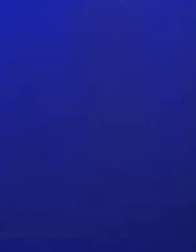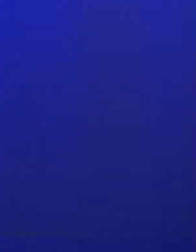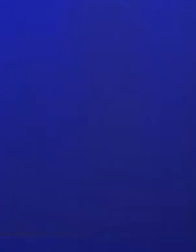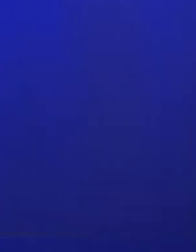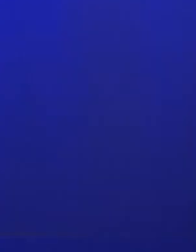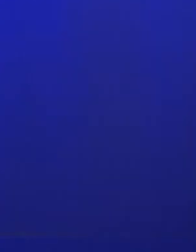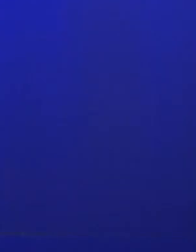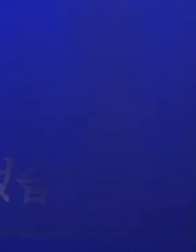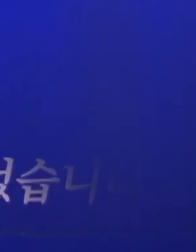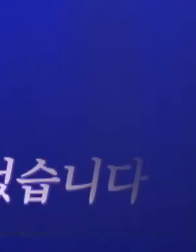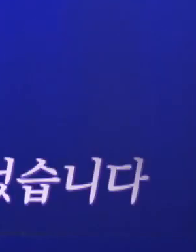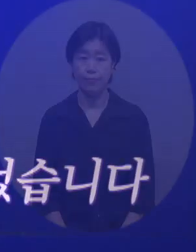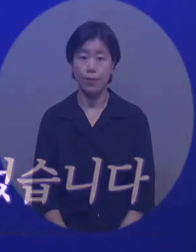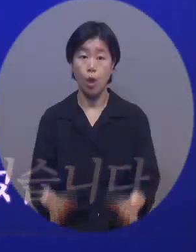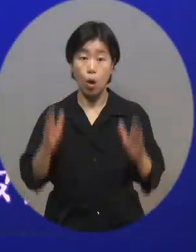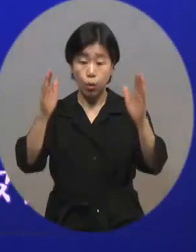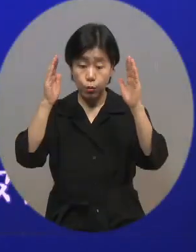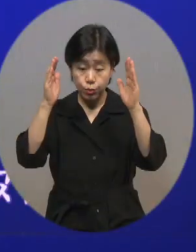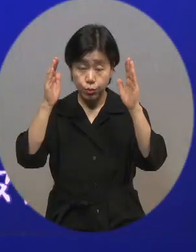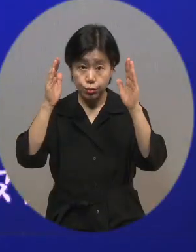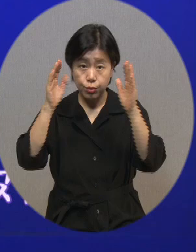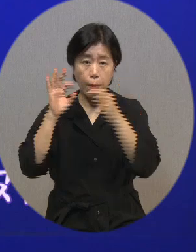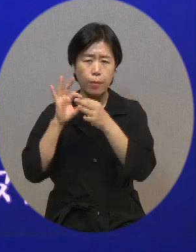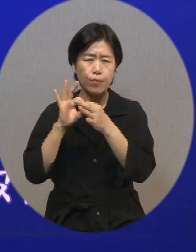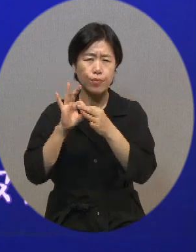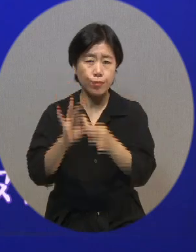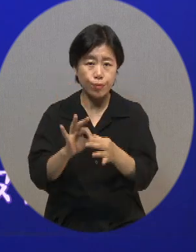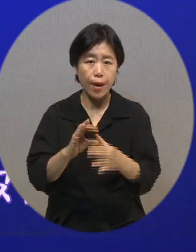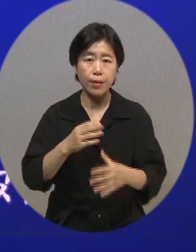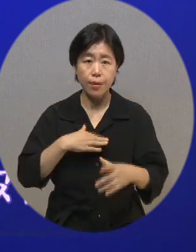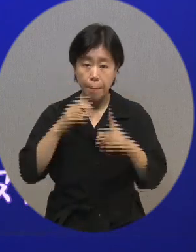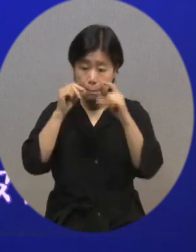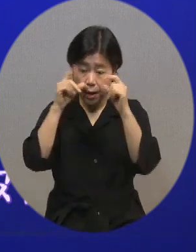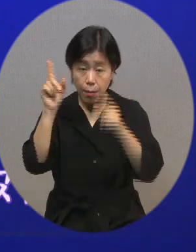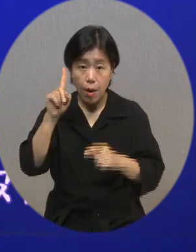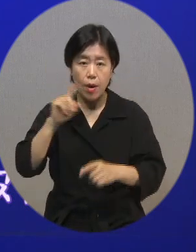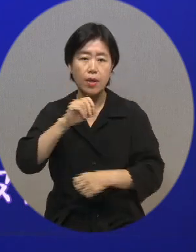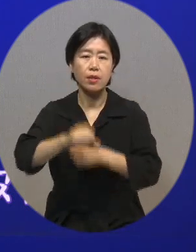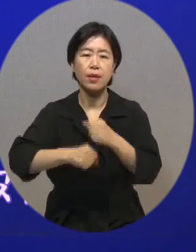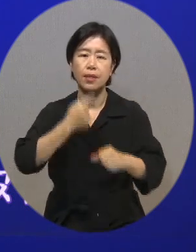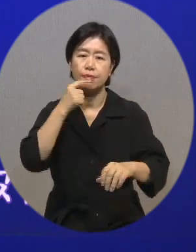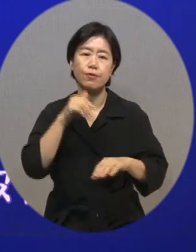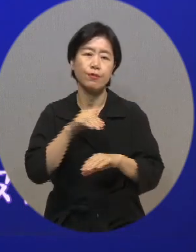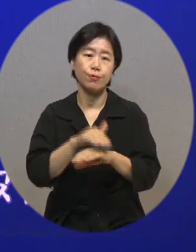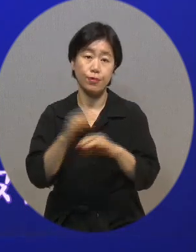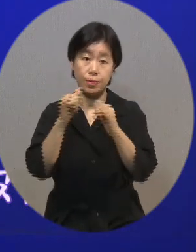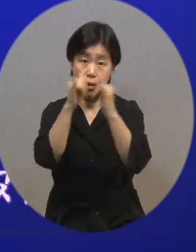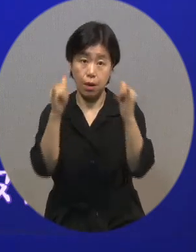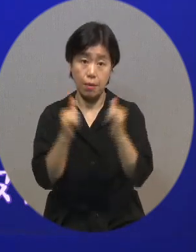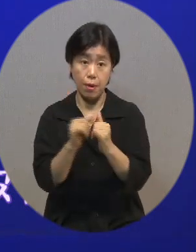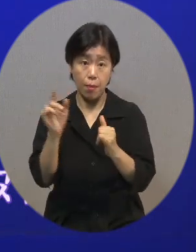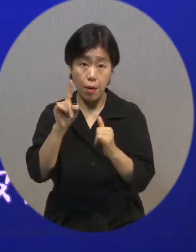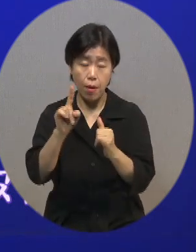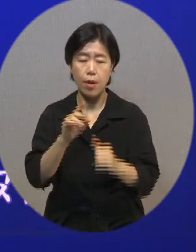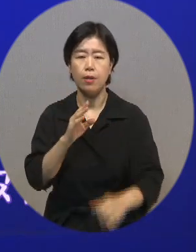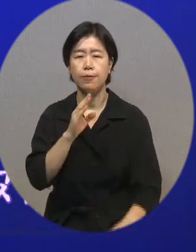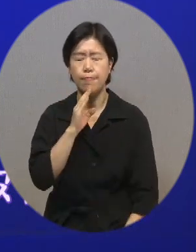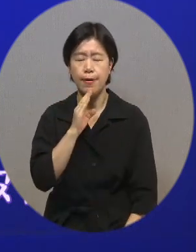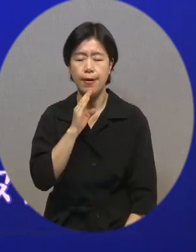공부를 하면서 제가 알게 된 자유민주주의 사회의 법은 지극히